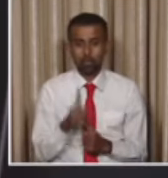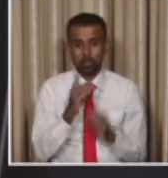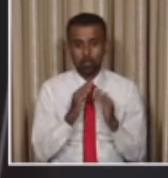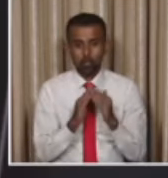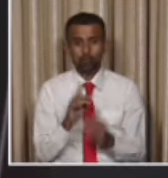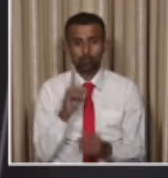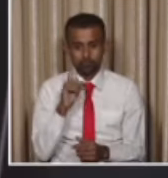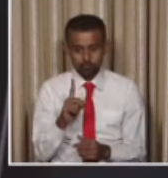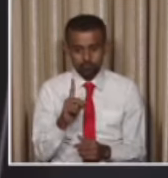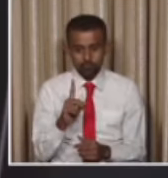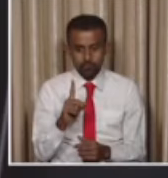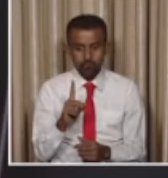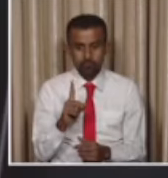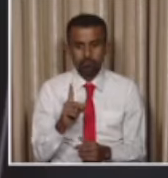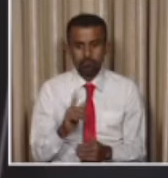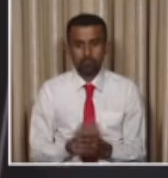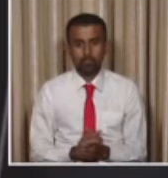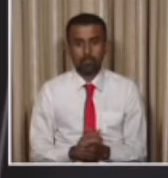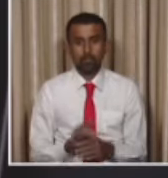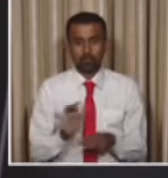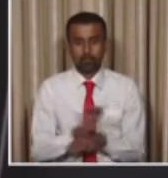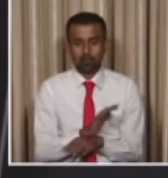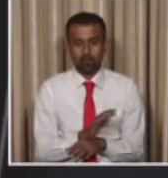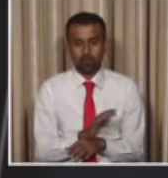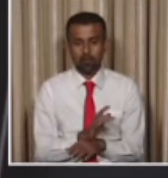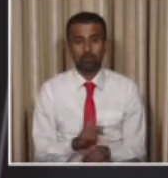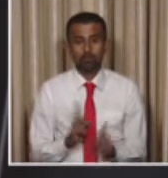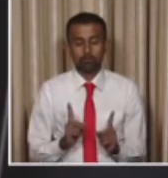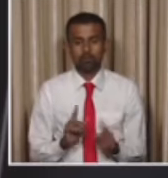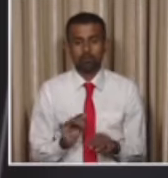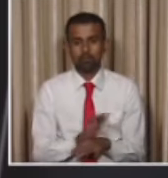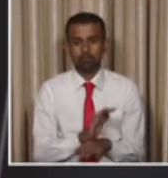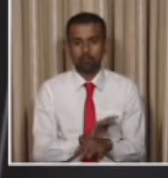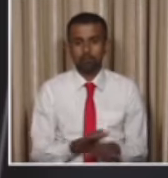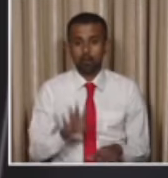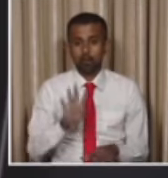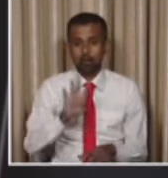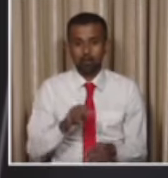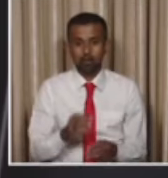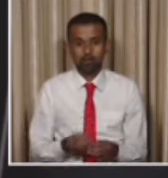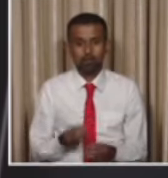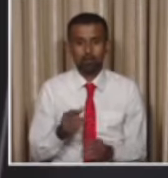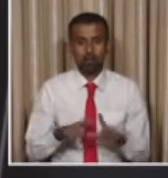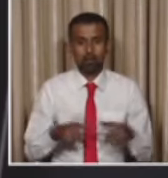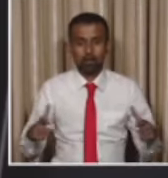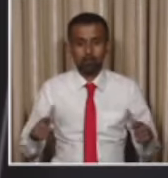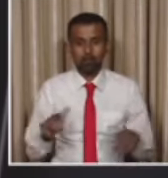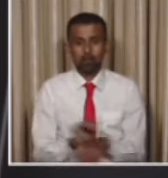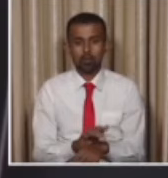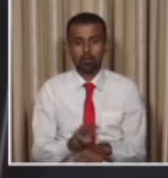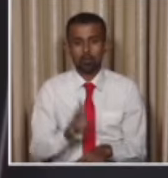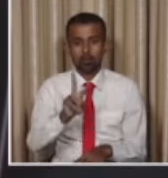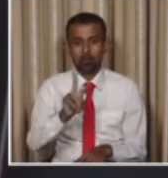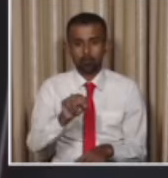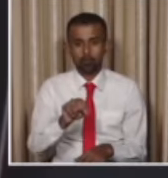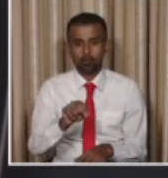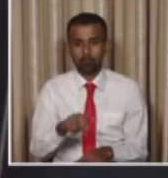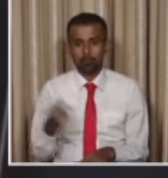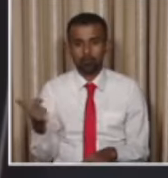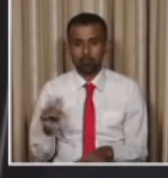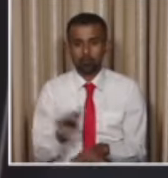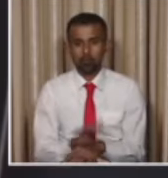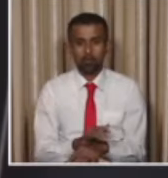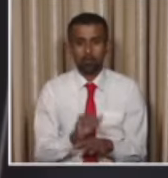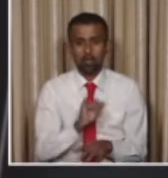පාසලකට මේ කම්පියුටර් ලැබ් එකට විතරක් කම්පියුටර් 40ක්, ලැන්ග්වේජ් ලැබ් එකට කම්පියුටර් 20ක්, අනිත් එකට